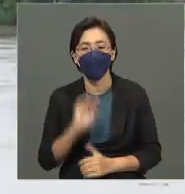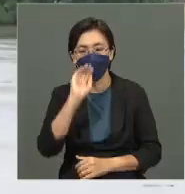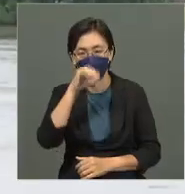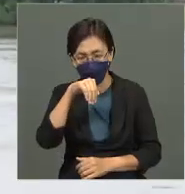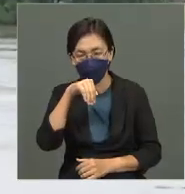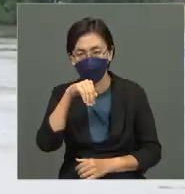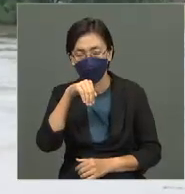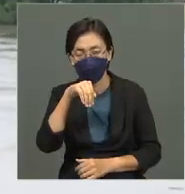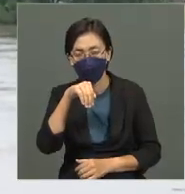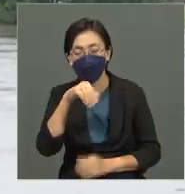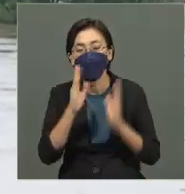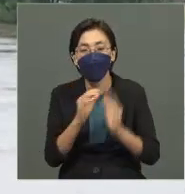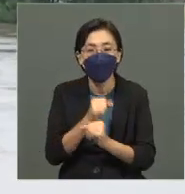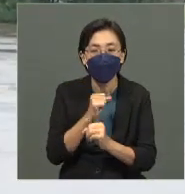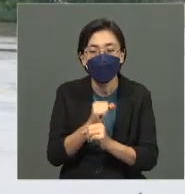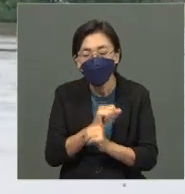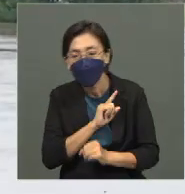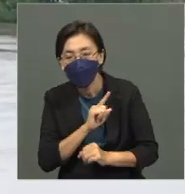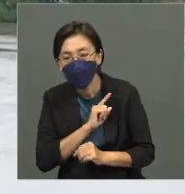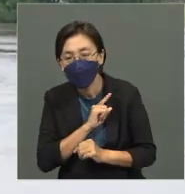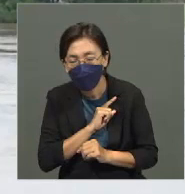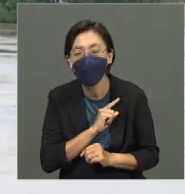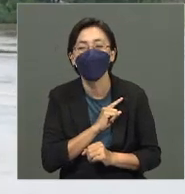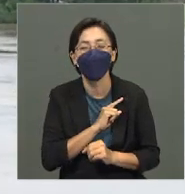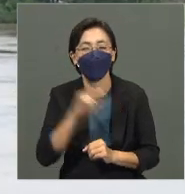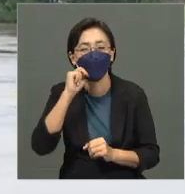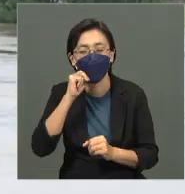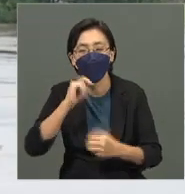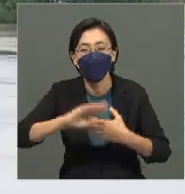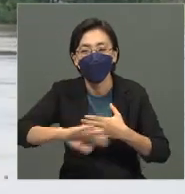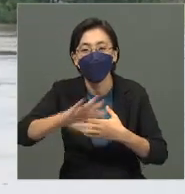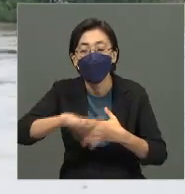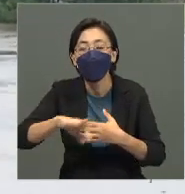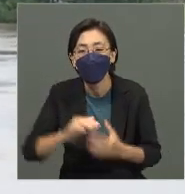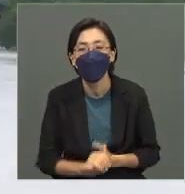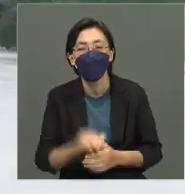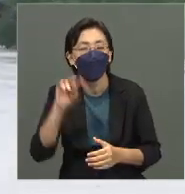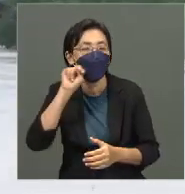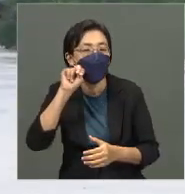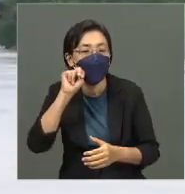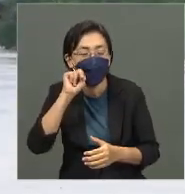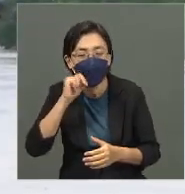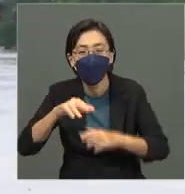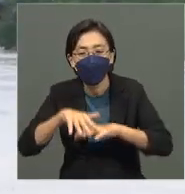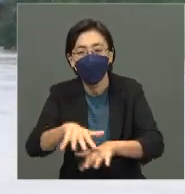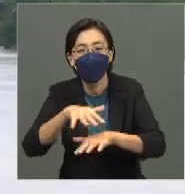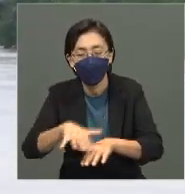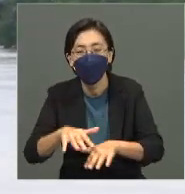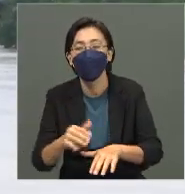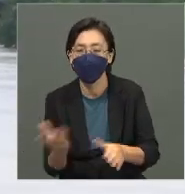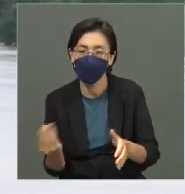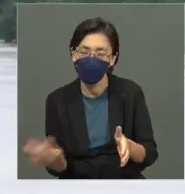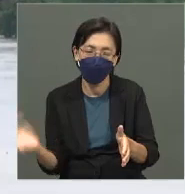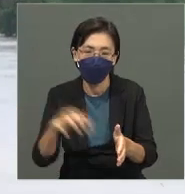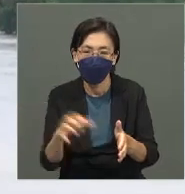อินบุรีนะครับมีการเร่งเข้าไปอุดแนวจุดที่น้ำนั้นไหลเข้ามานะครับเมื่อช่ว